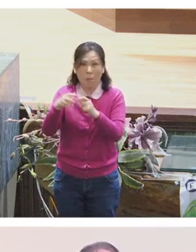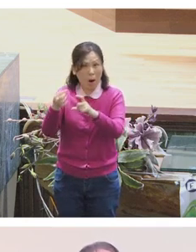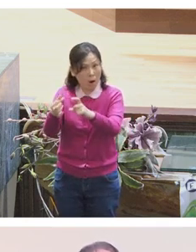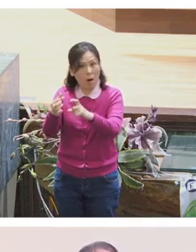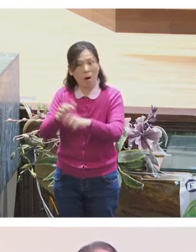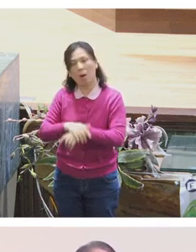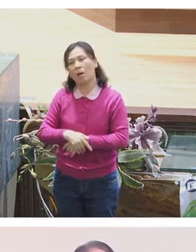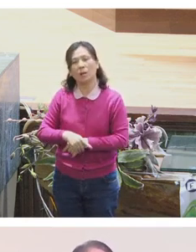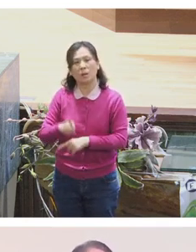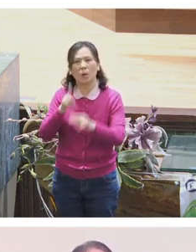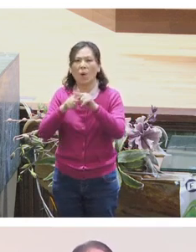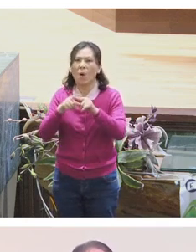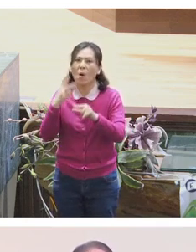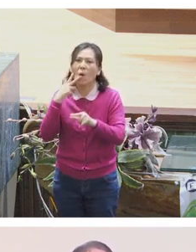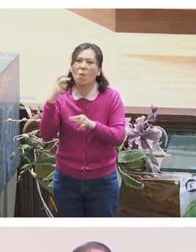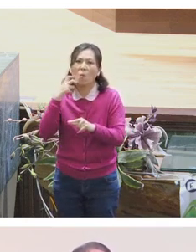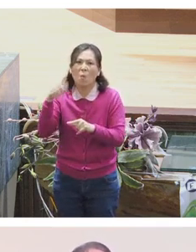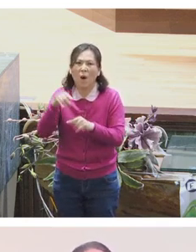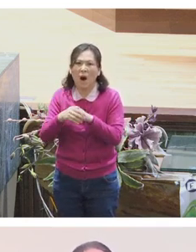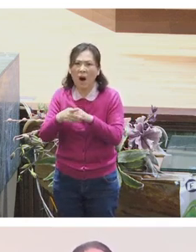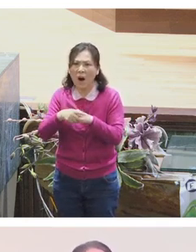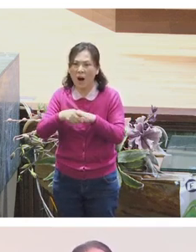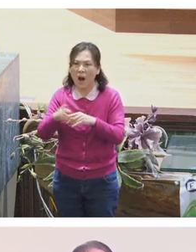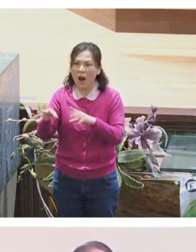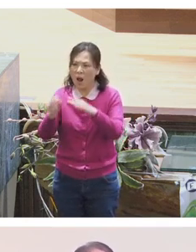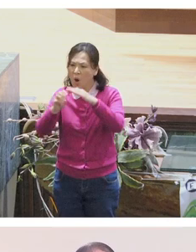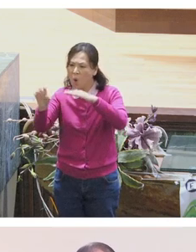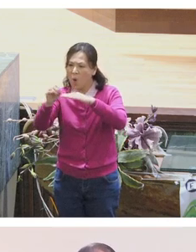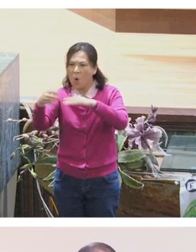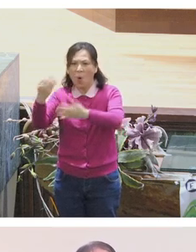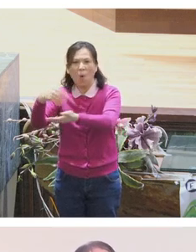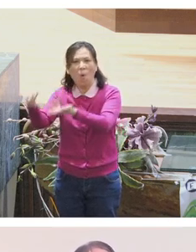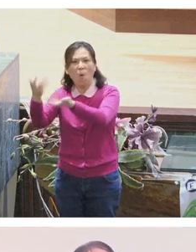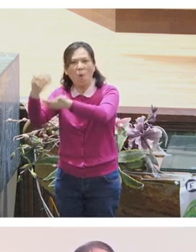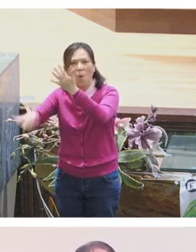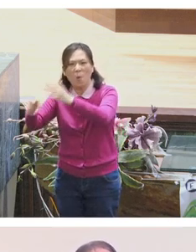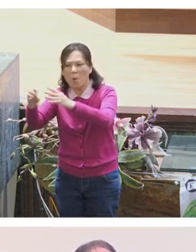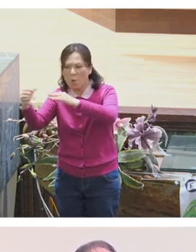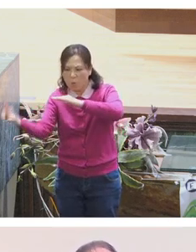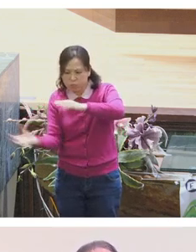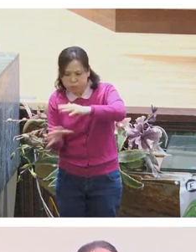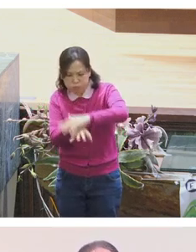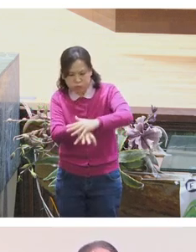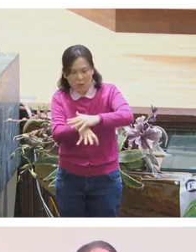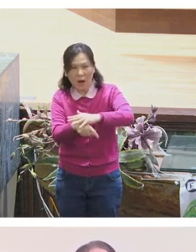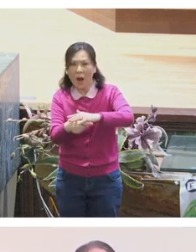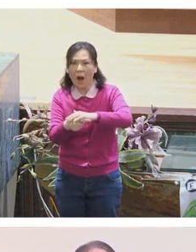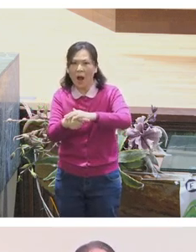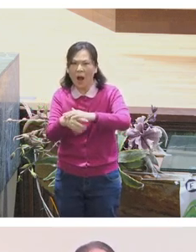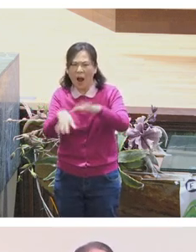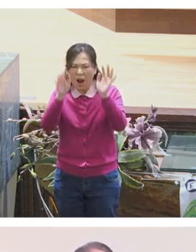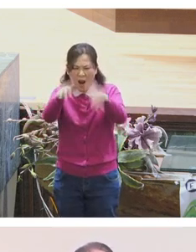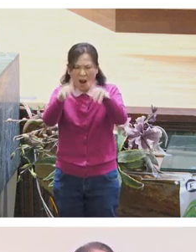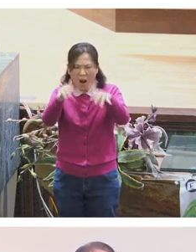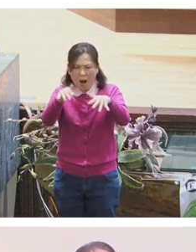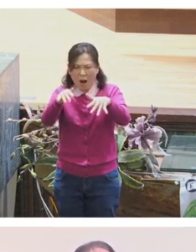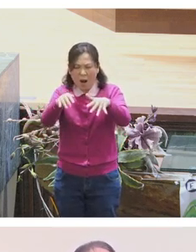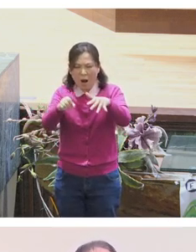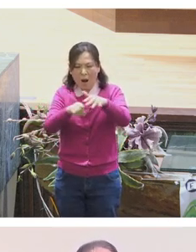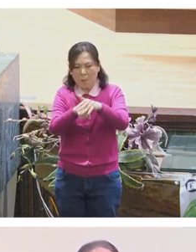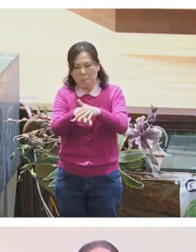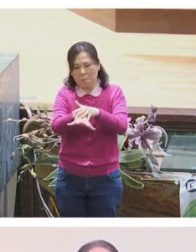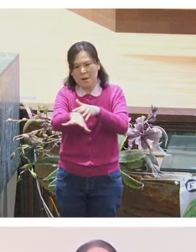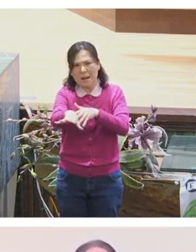果中钢的转炉石埋下去以后，每年只要好大雨，它的强碱水就渗